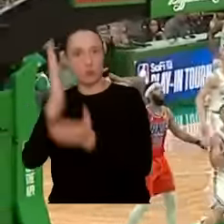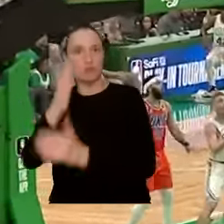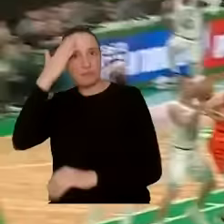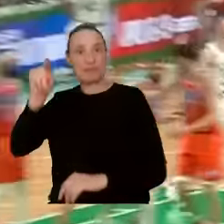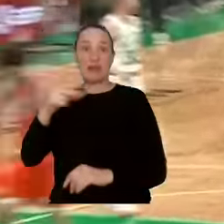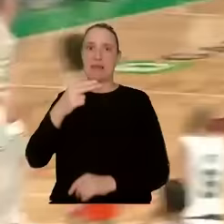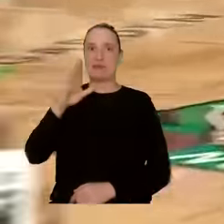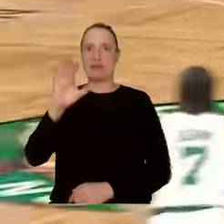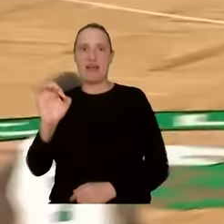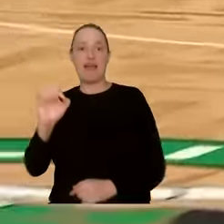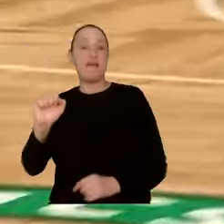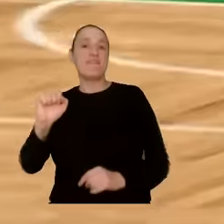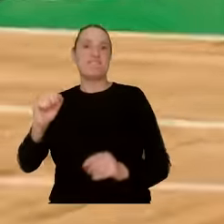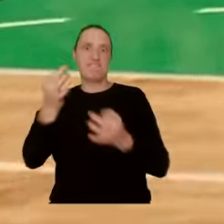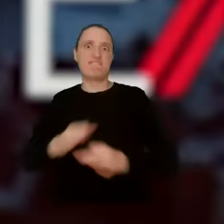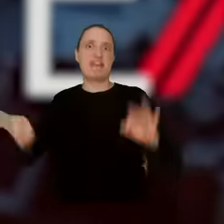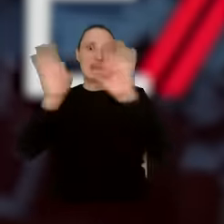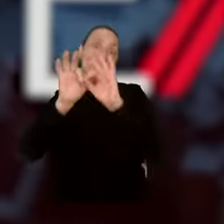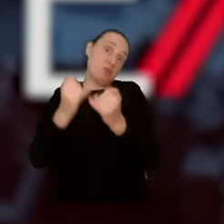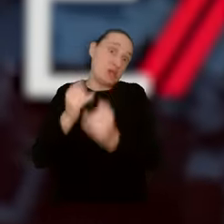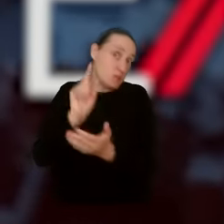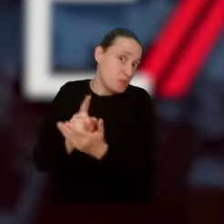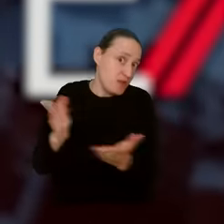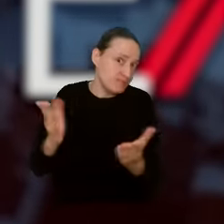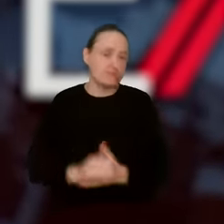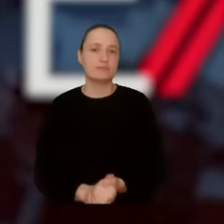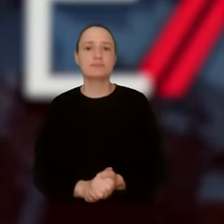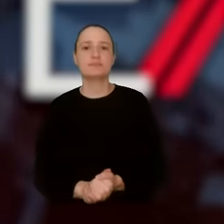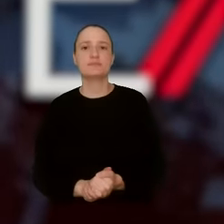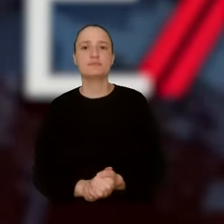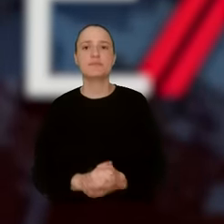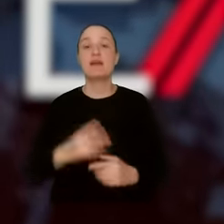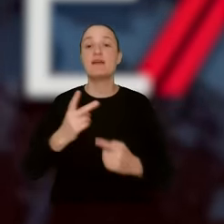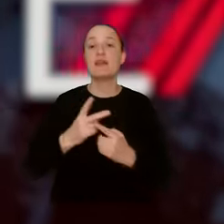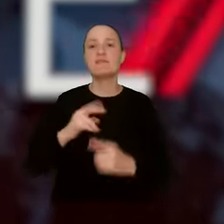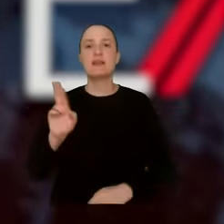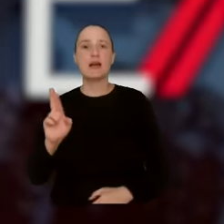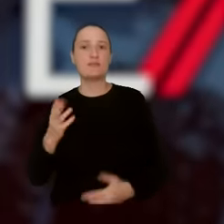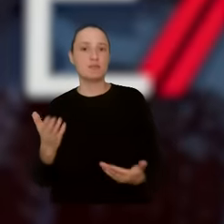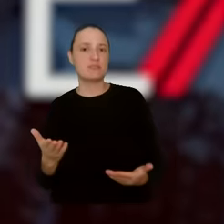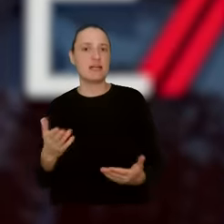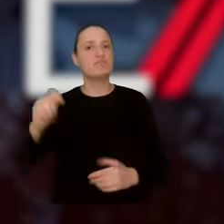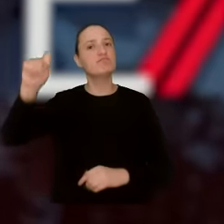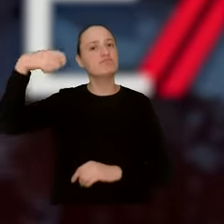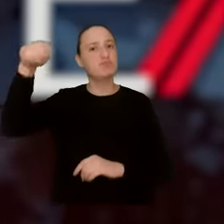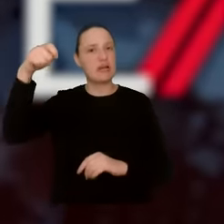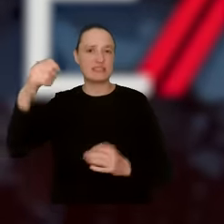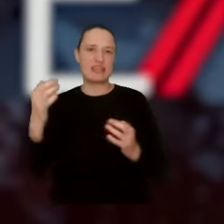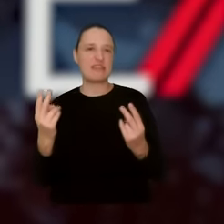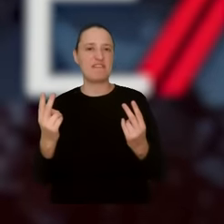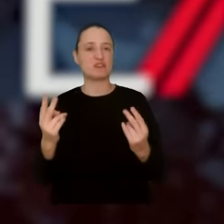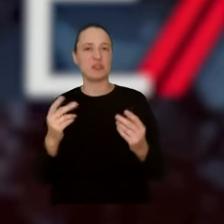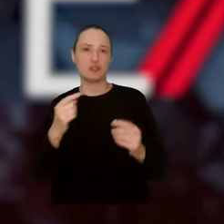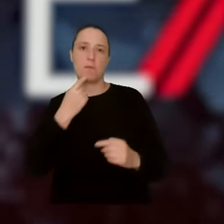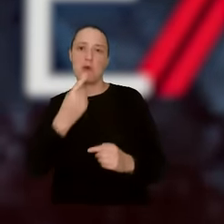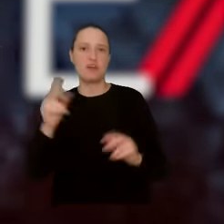ile oczywiście dotrą do decydującej potyczki. Cytat Republiki zdecydowanie należy dziś do pana prezydenta. Andrzej Duda trafnie